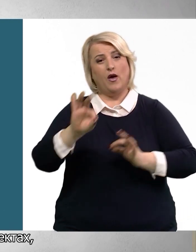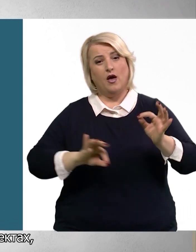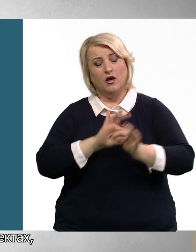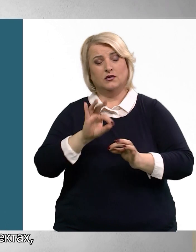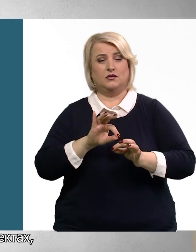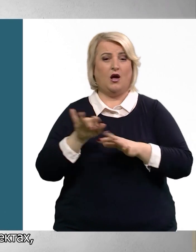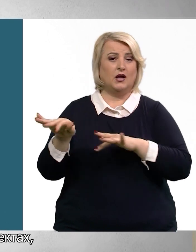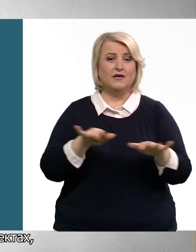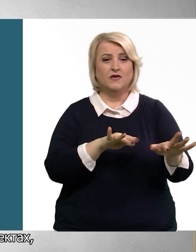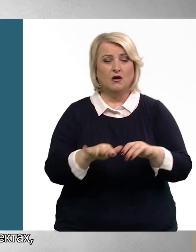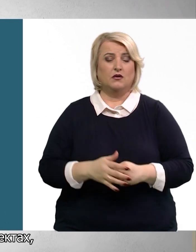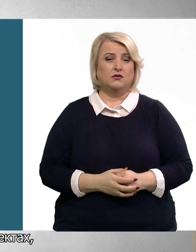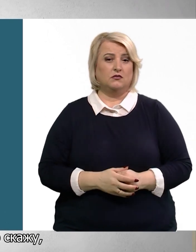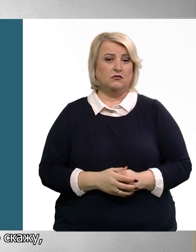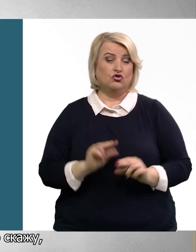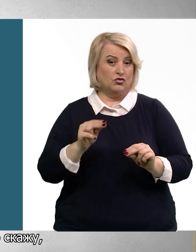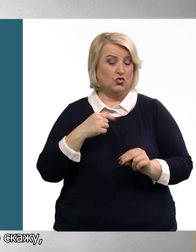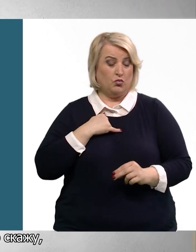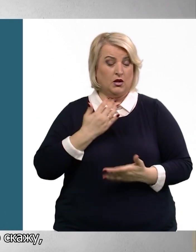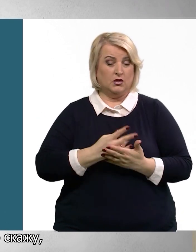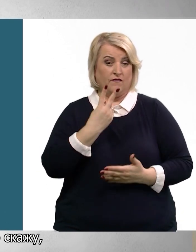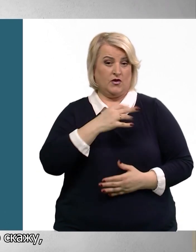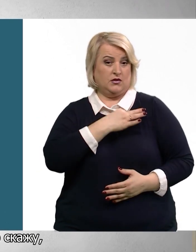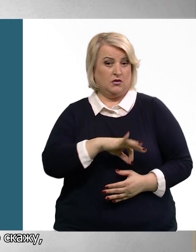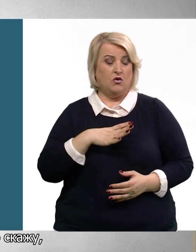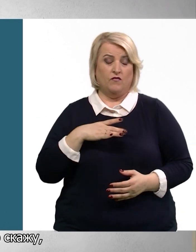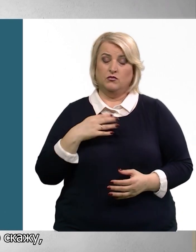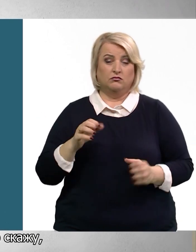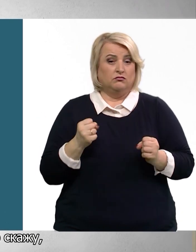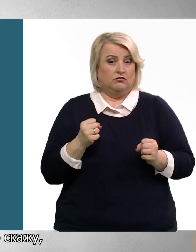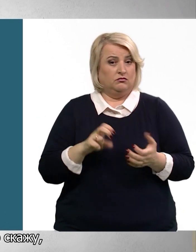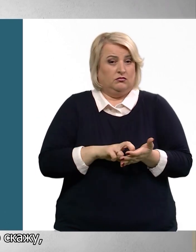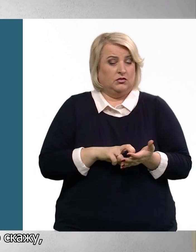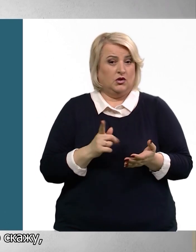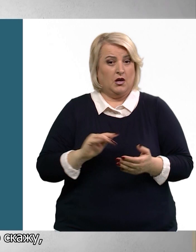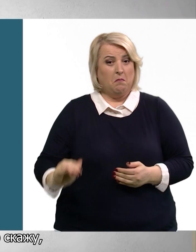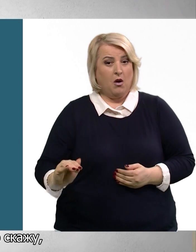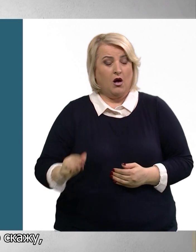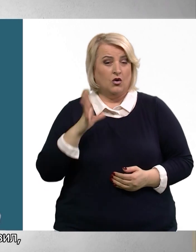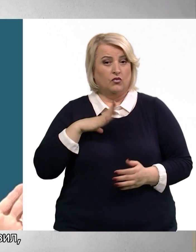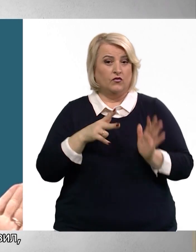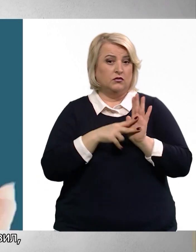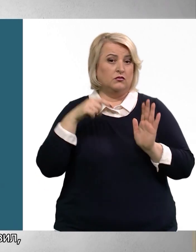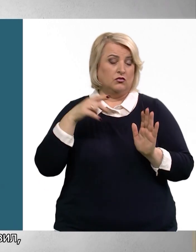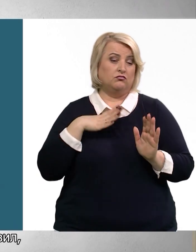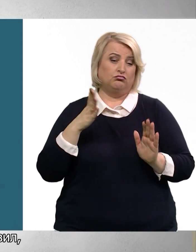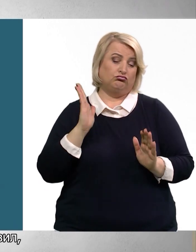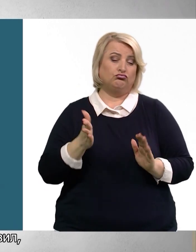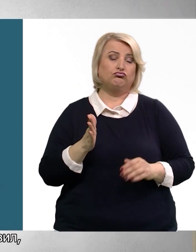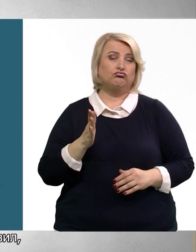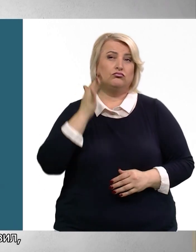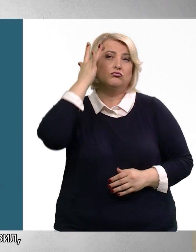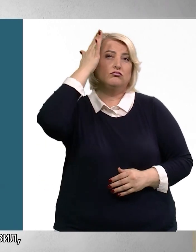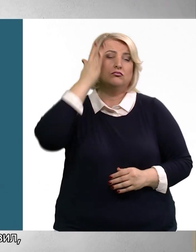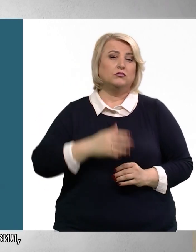competiții, proiecte, activități. Vă spun sincer, eu am doi băieți și mi-a fost foarte frică pentru că la micul, când a avut 8 ani, a zis că